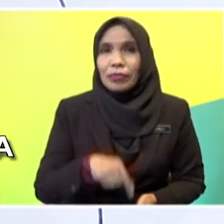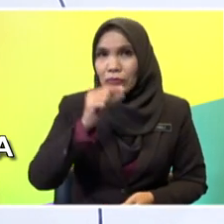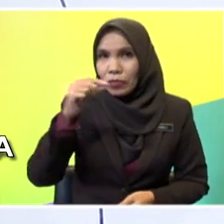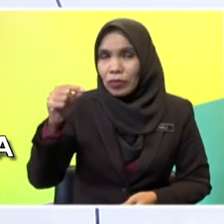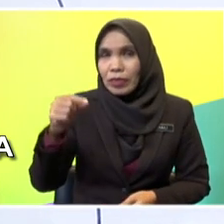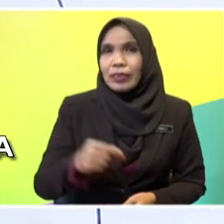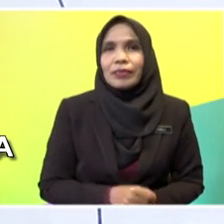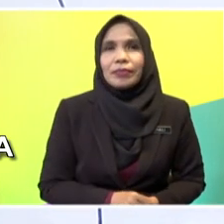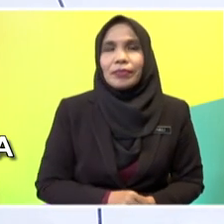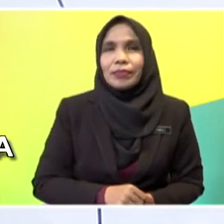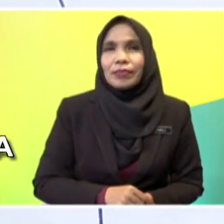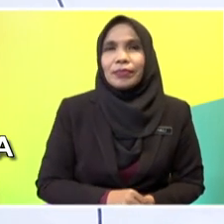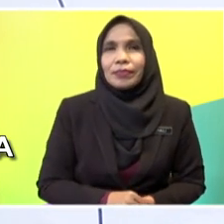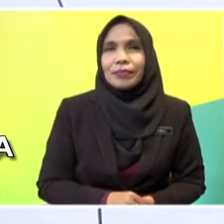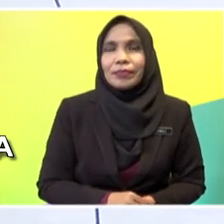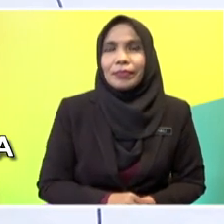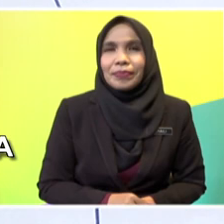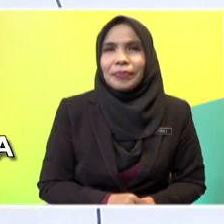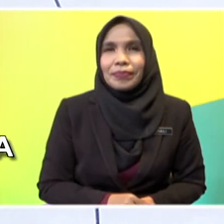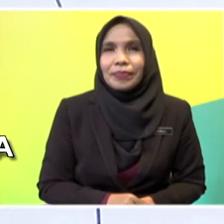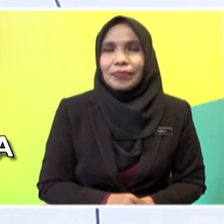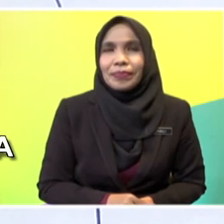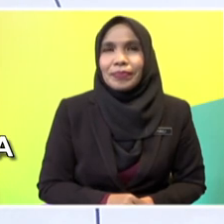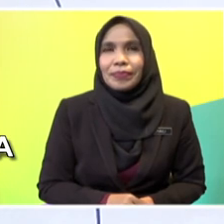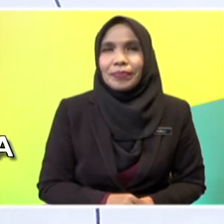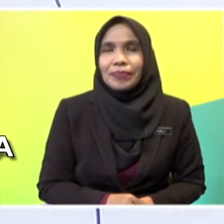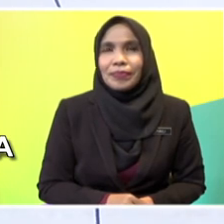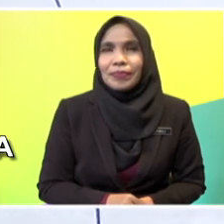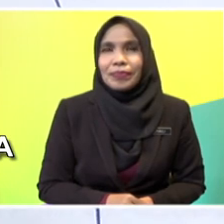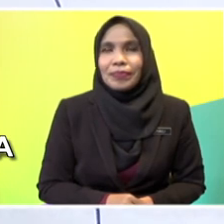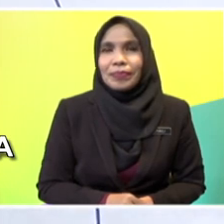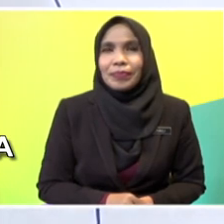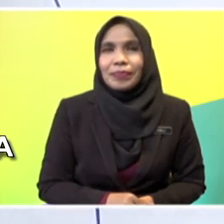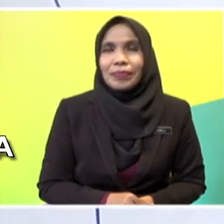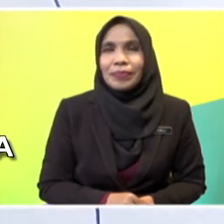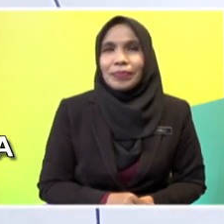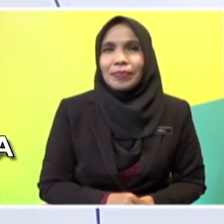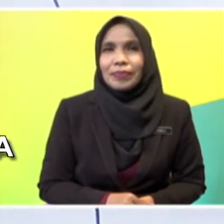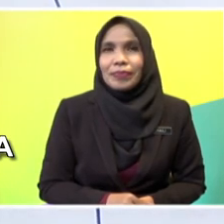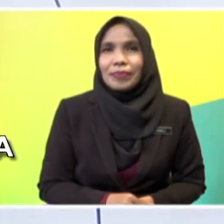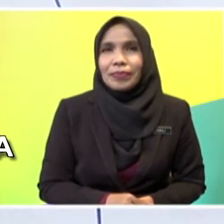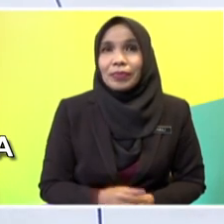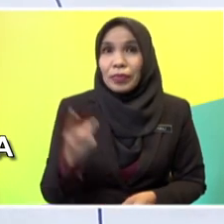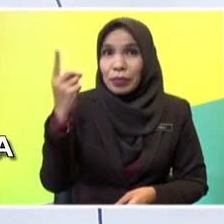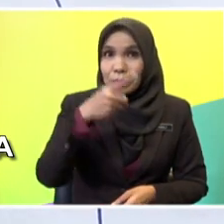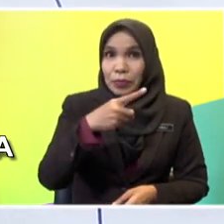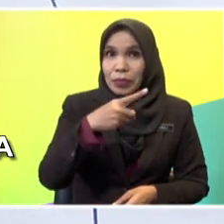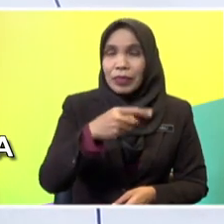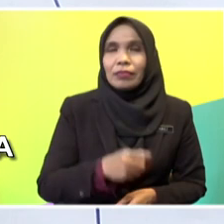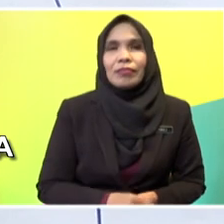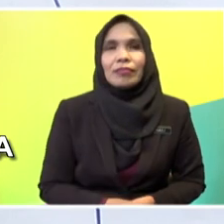tengah hadapan sebab dia bahagian hadapan. Okey, di sini bahagian belakang